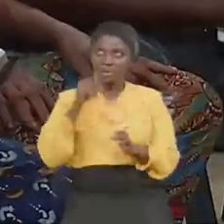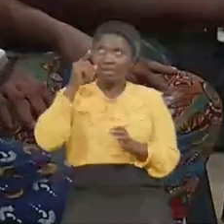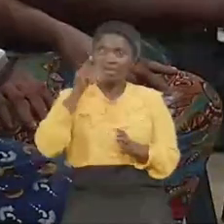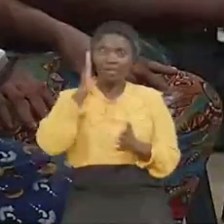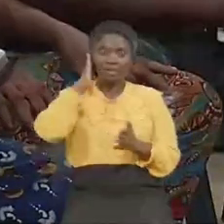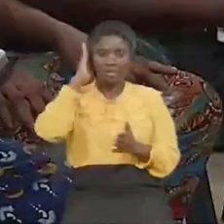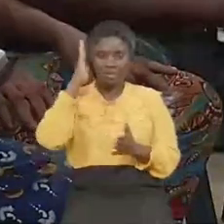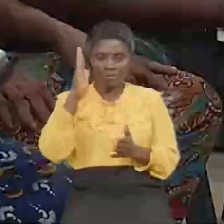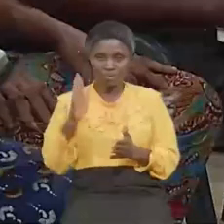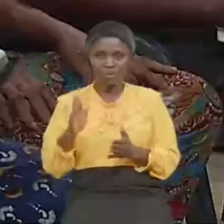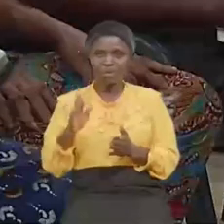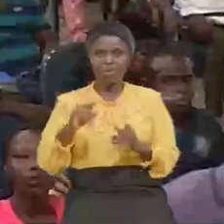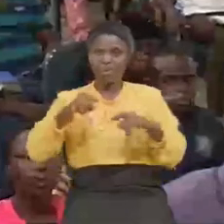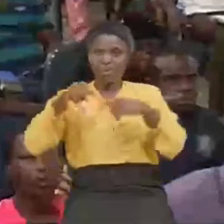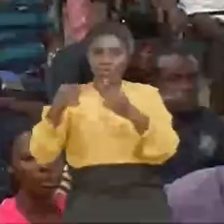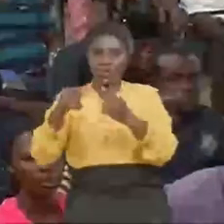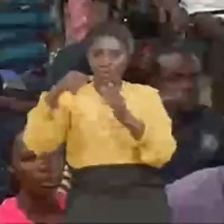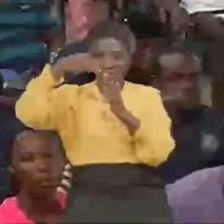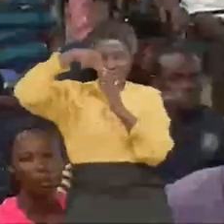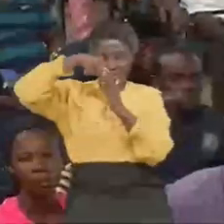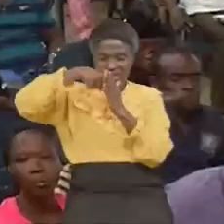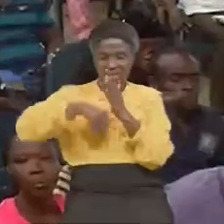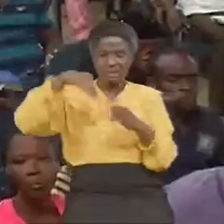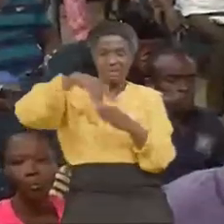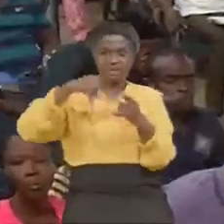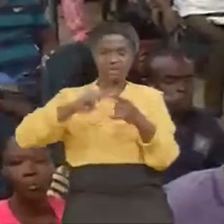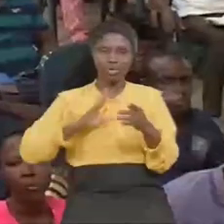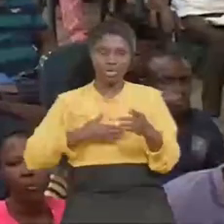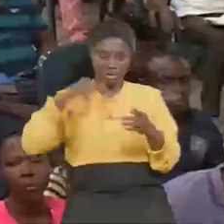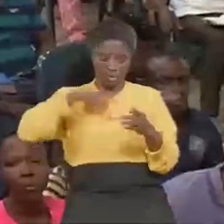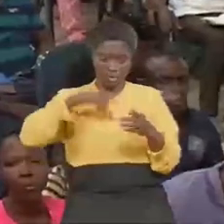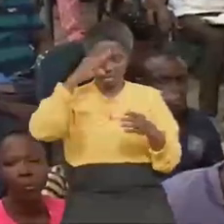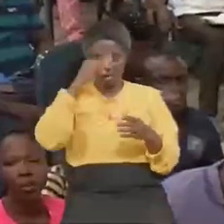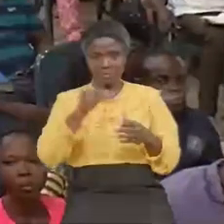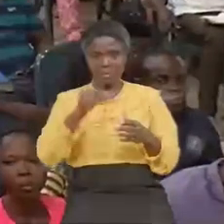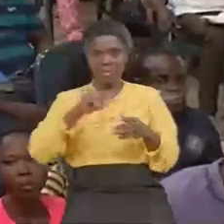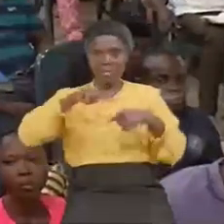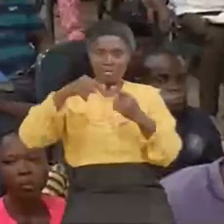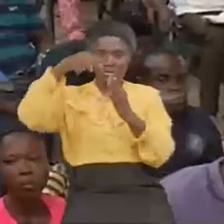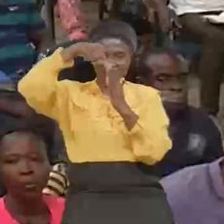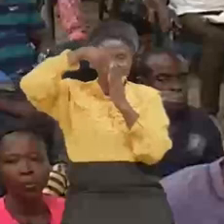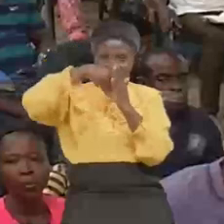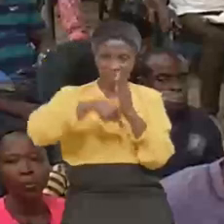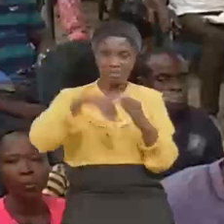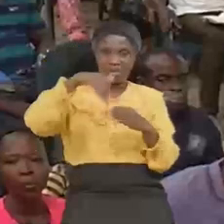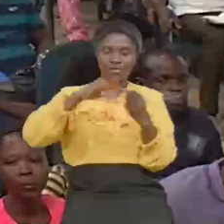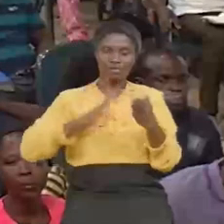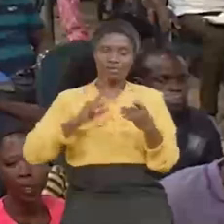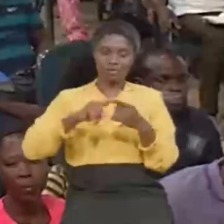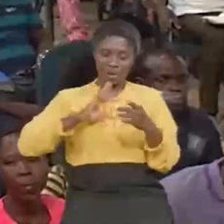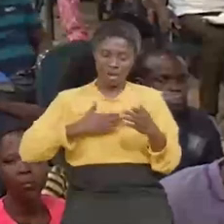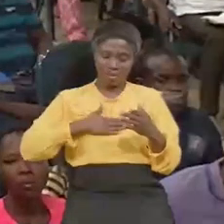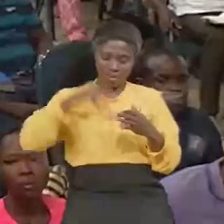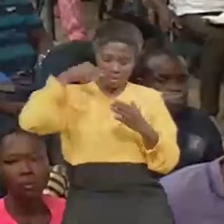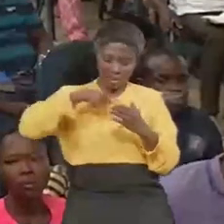Il ira profondément dans notre homme intérieur. Il ira profondément dans notre esprit intérieur. Il ira profondément dans nos cœurs.